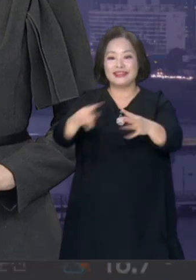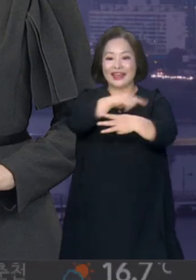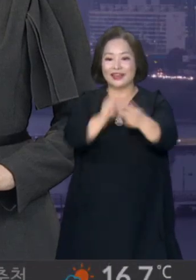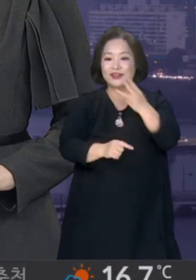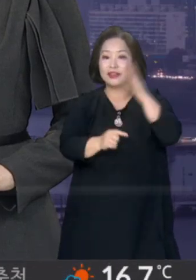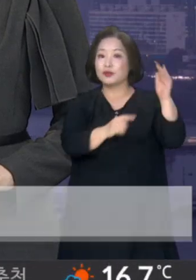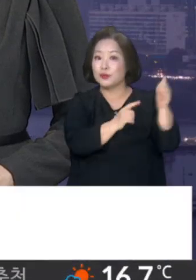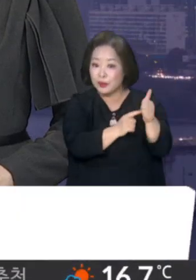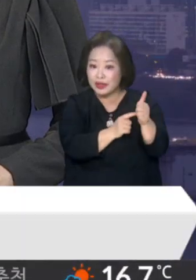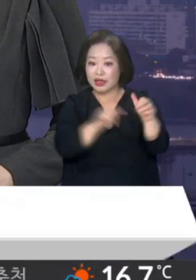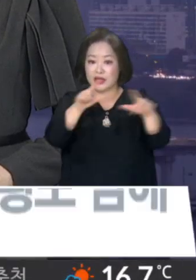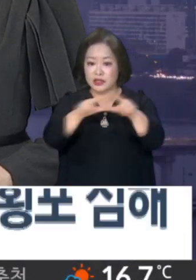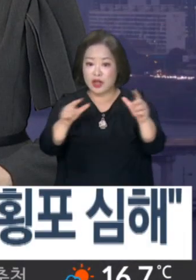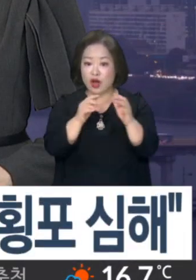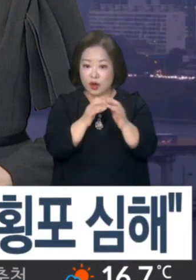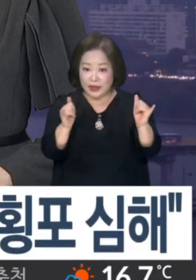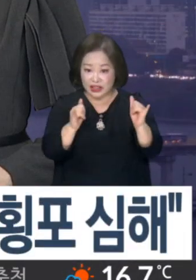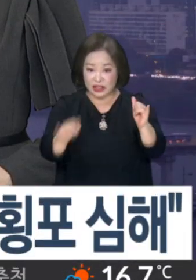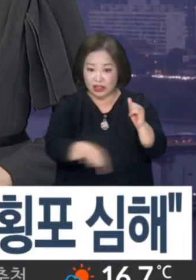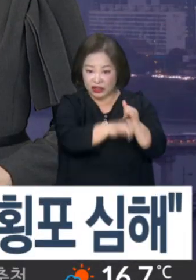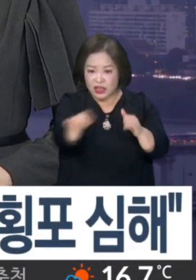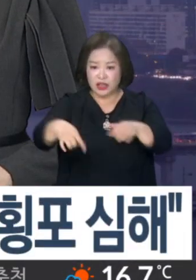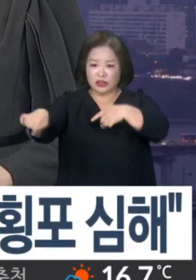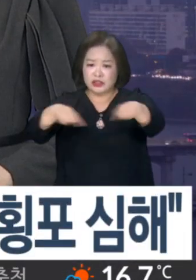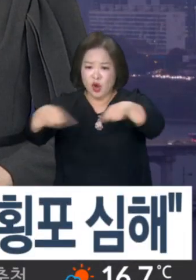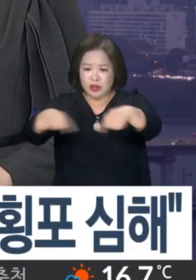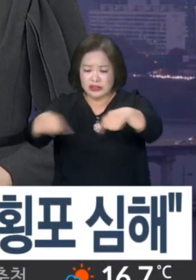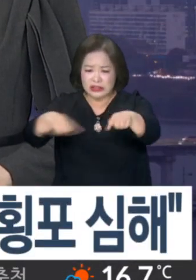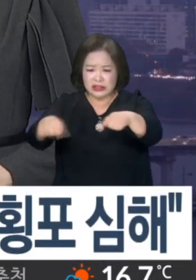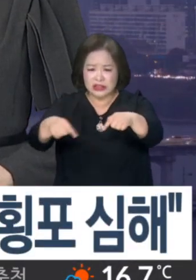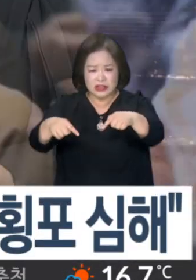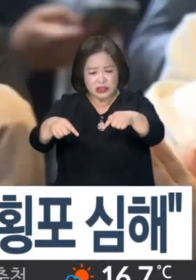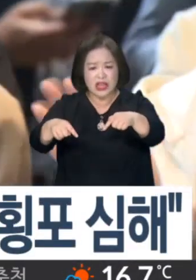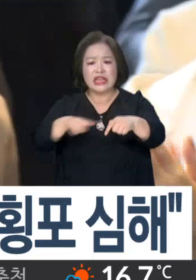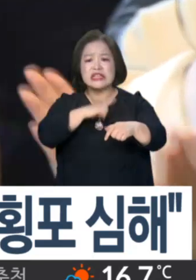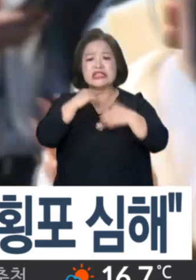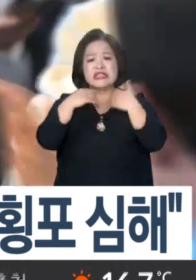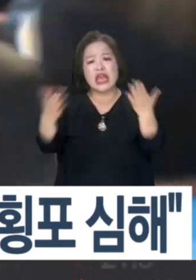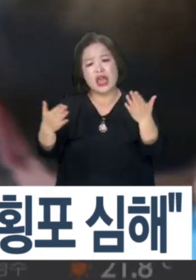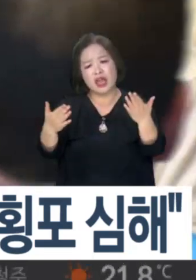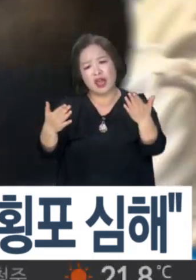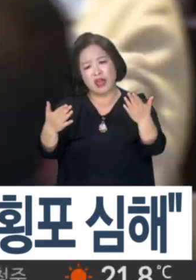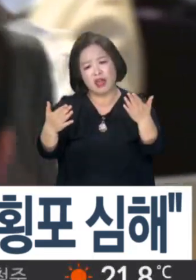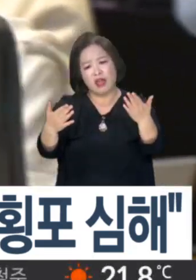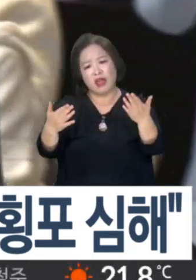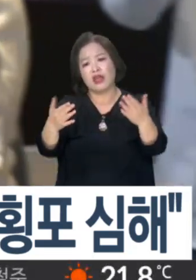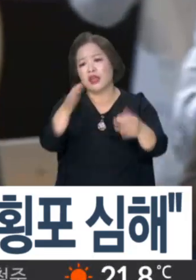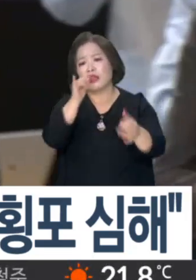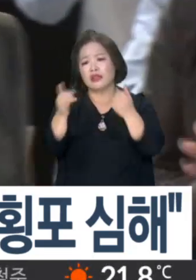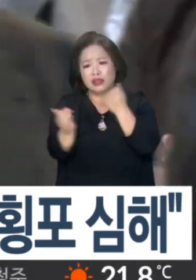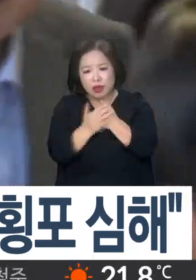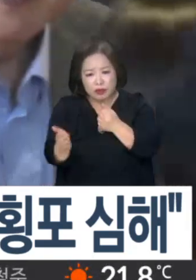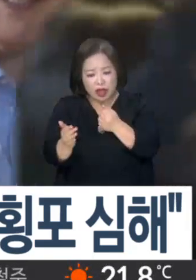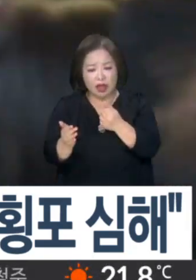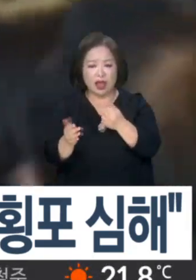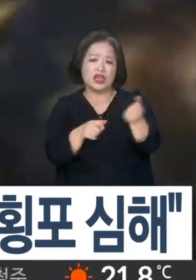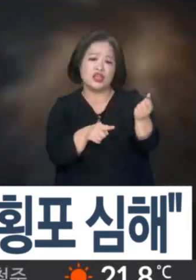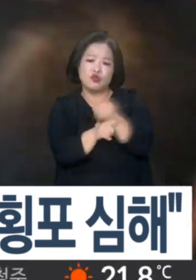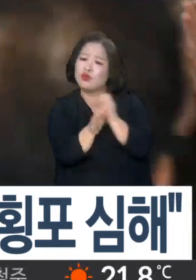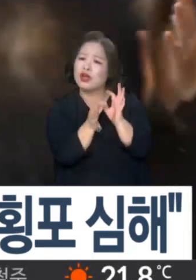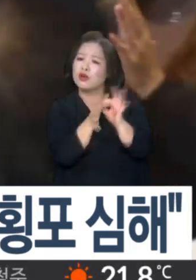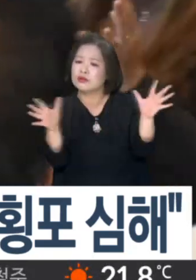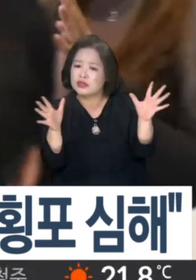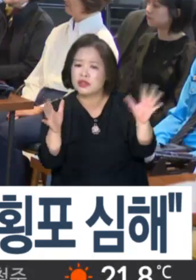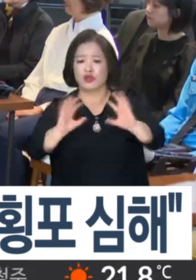윤성열 대통령은 서민들이 정치 과잉의 희생자일 수도 있다면서 정치 과잉의 시대에 유불리를 따지지 않고 국민을